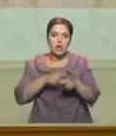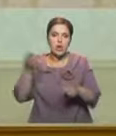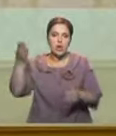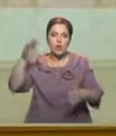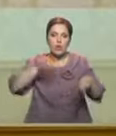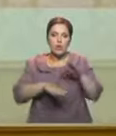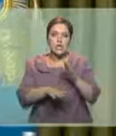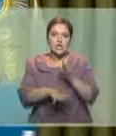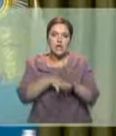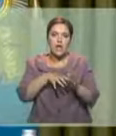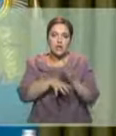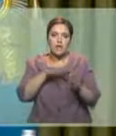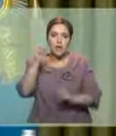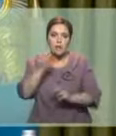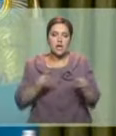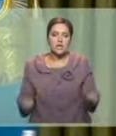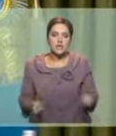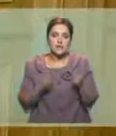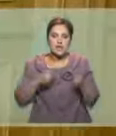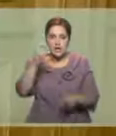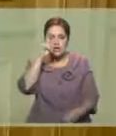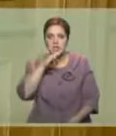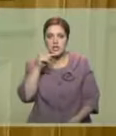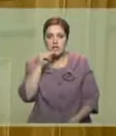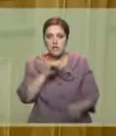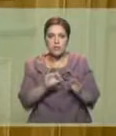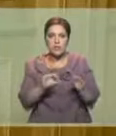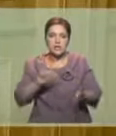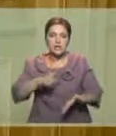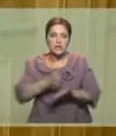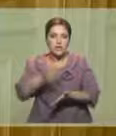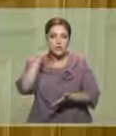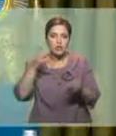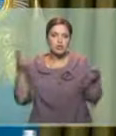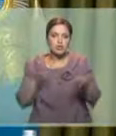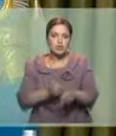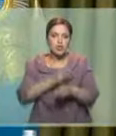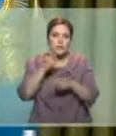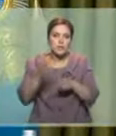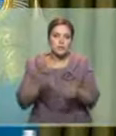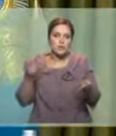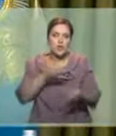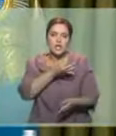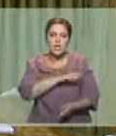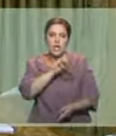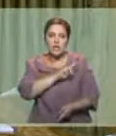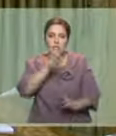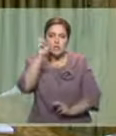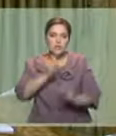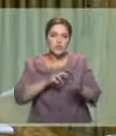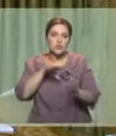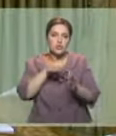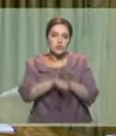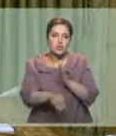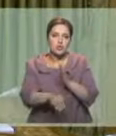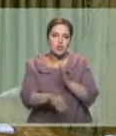промышленности в развитие казахстанской экономики как отметил глава государства необходимо обеспечить стабильную и эффективную работу предприятия с